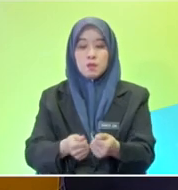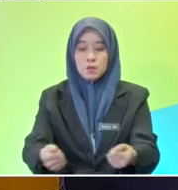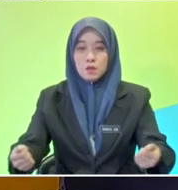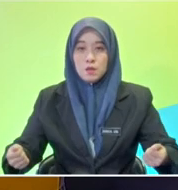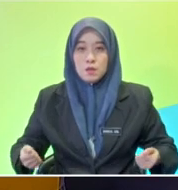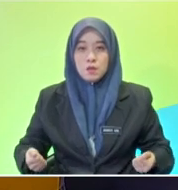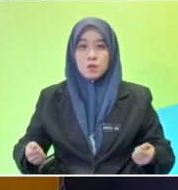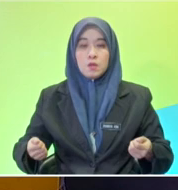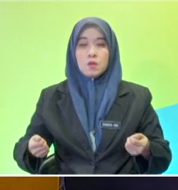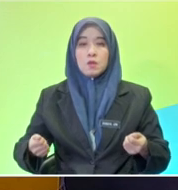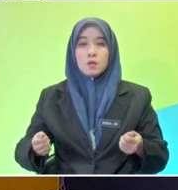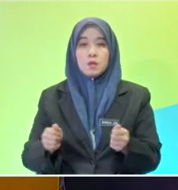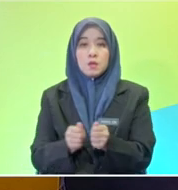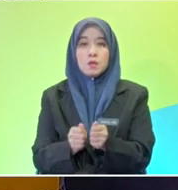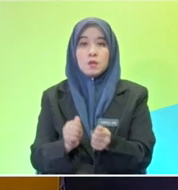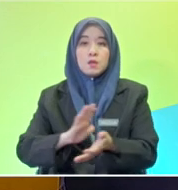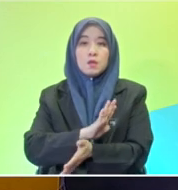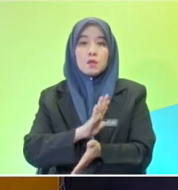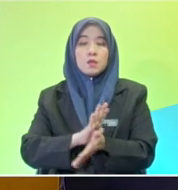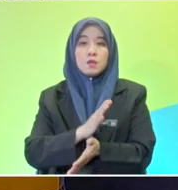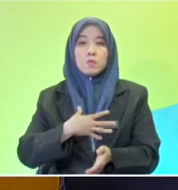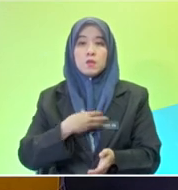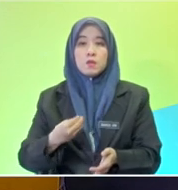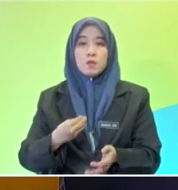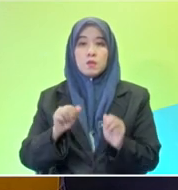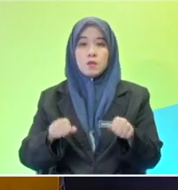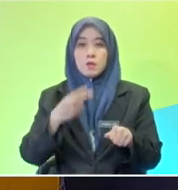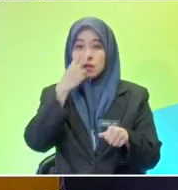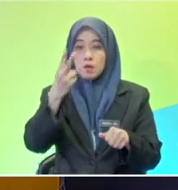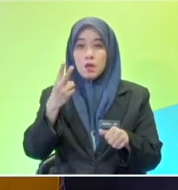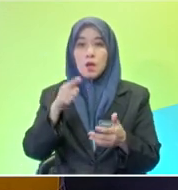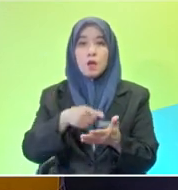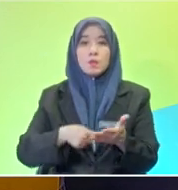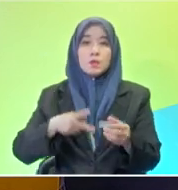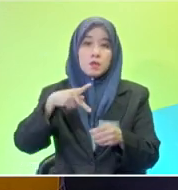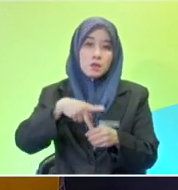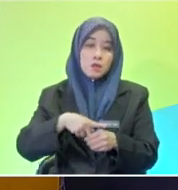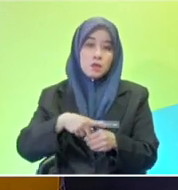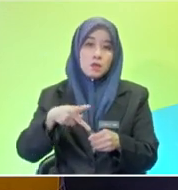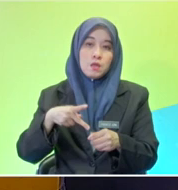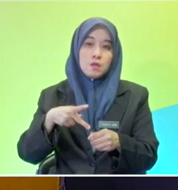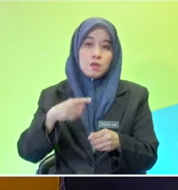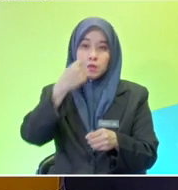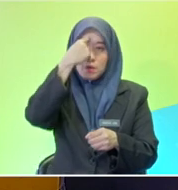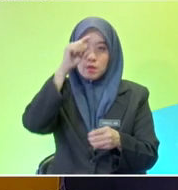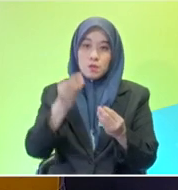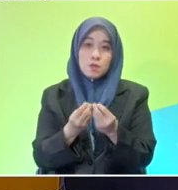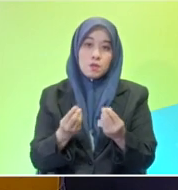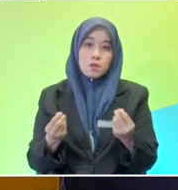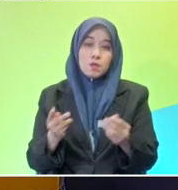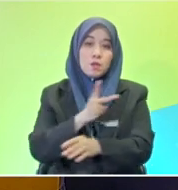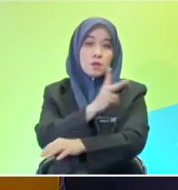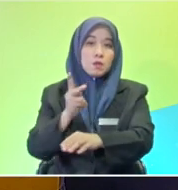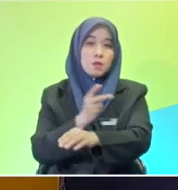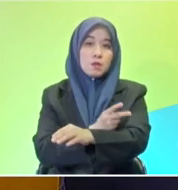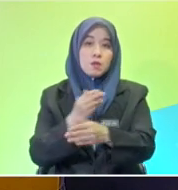putih supaya kita boleh lihat dengan jelas apa kandungan yang terdapat pada tanah kebun. Okey. Baik.